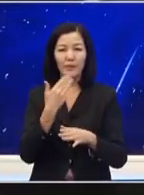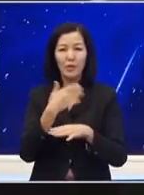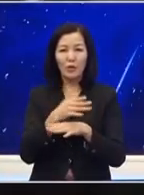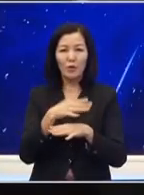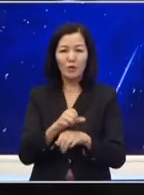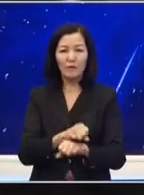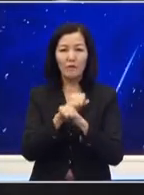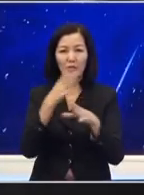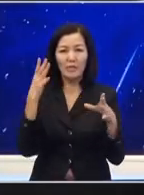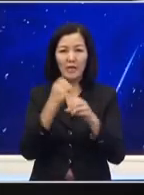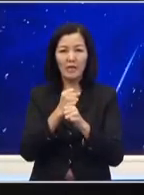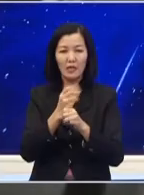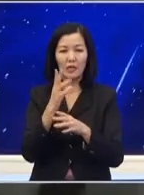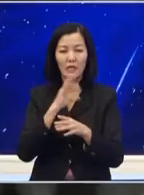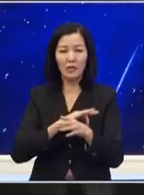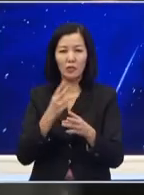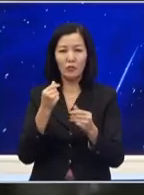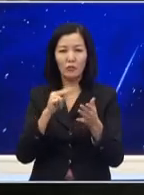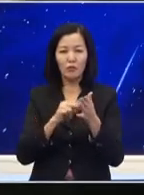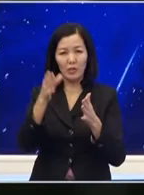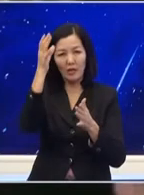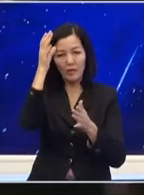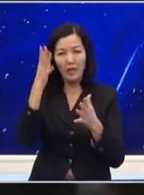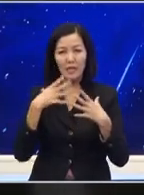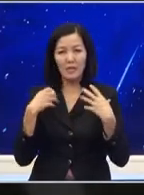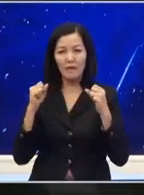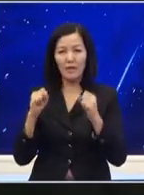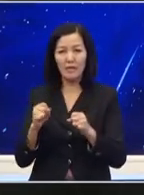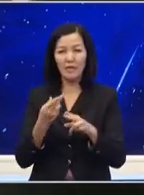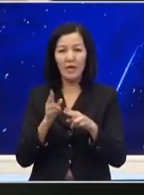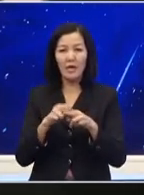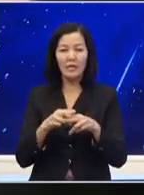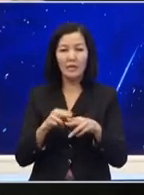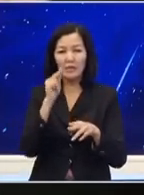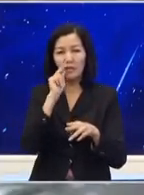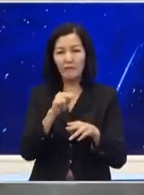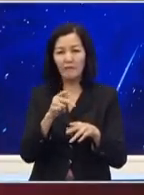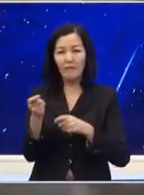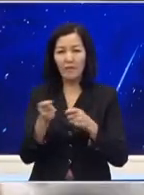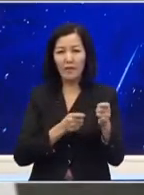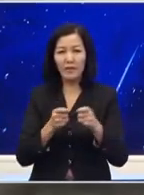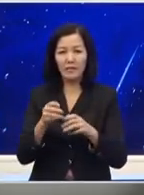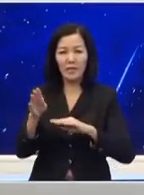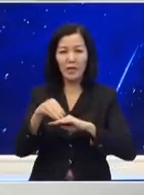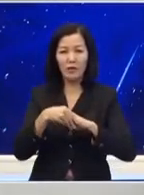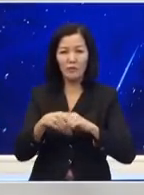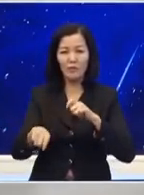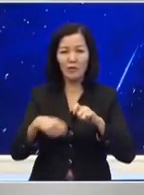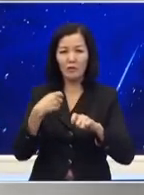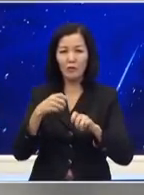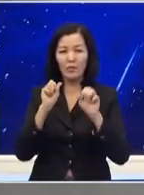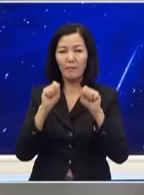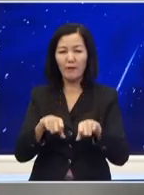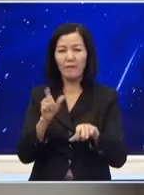возмущение сокращениями расходов бюджета на образование и здравоохранение. Они также обвиняют власти в коррупции и нарушении